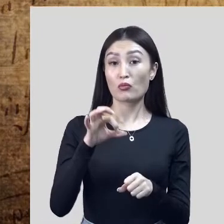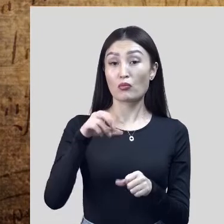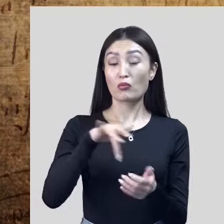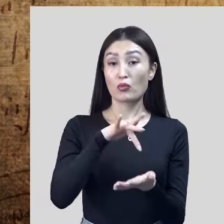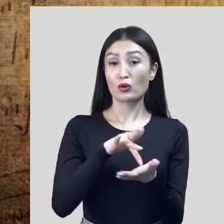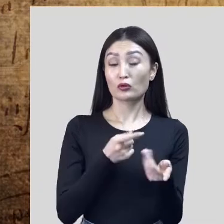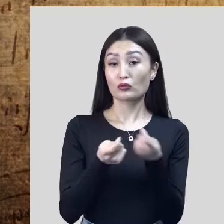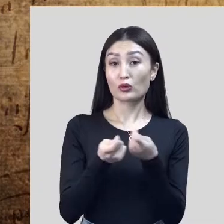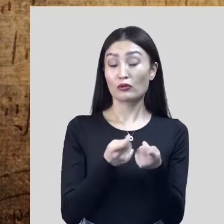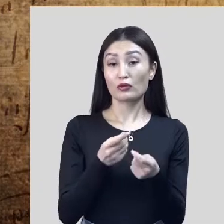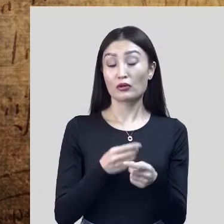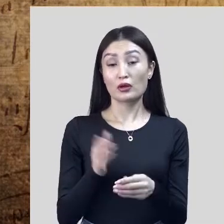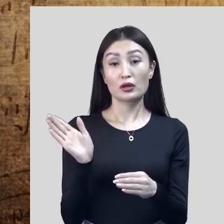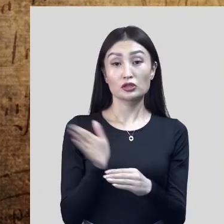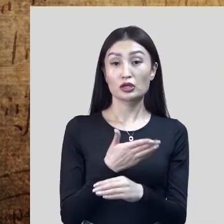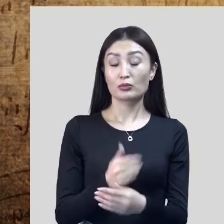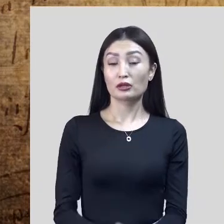системы управления были исчерпаны.